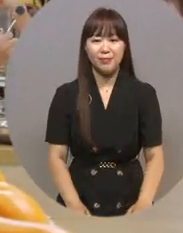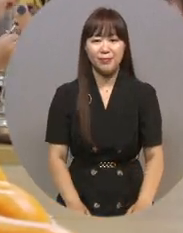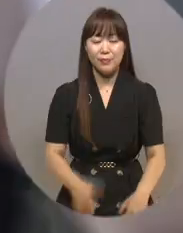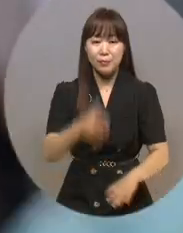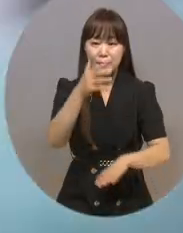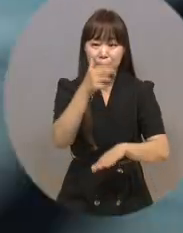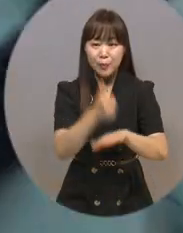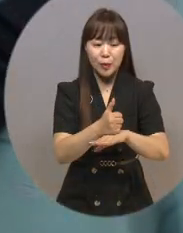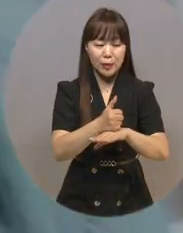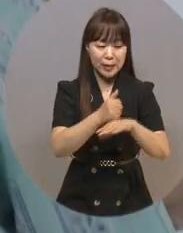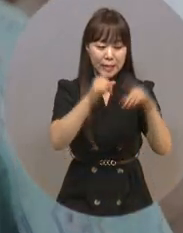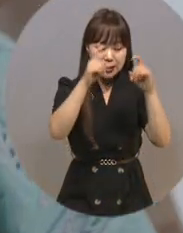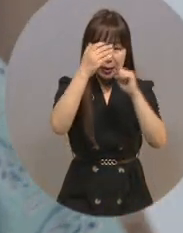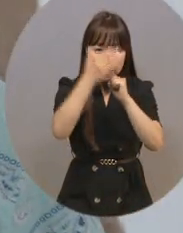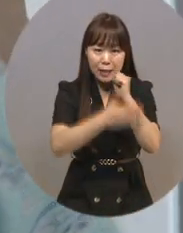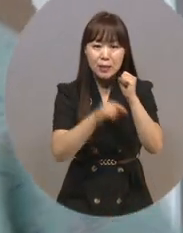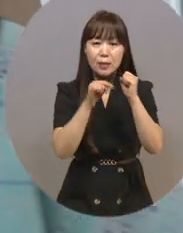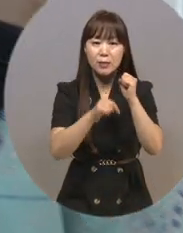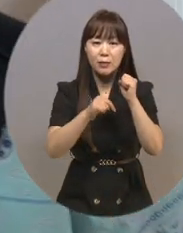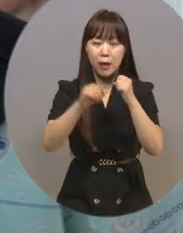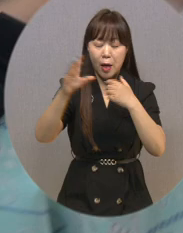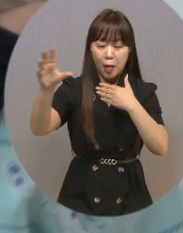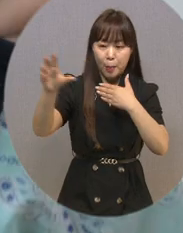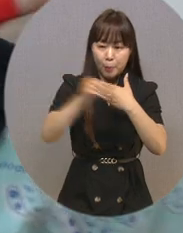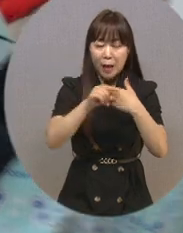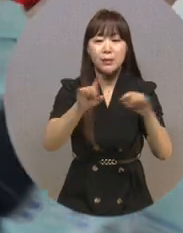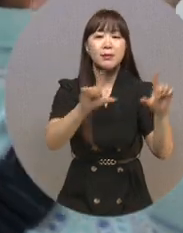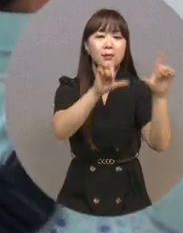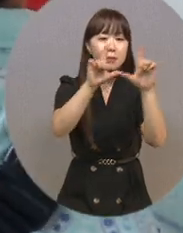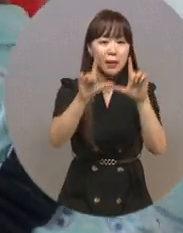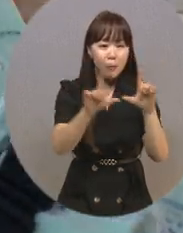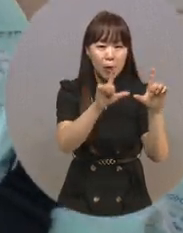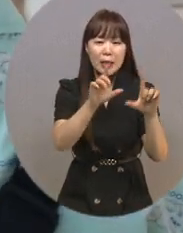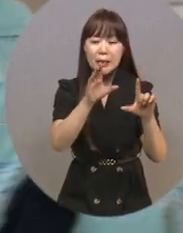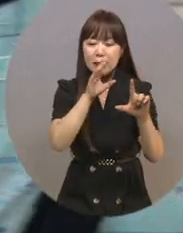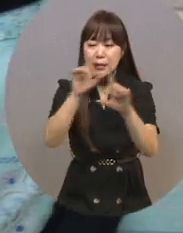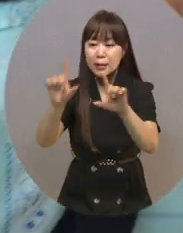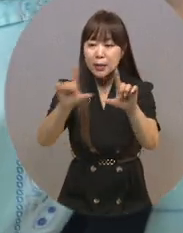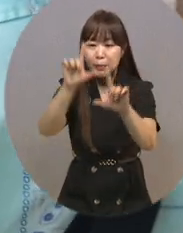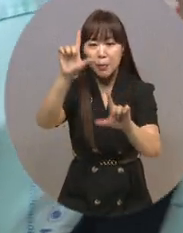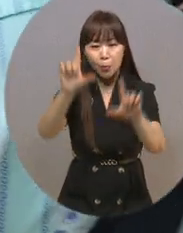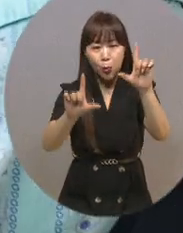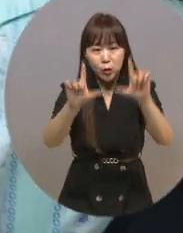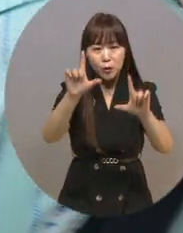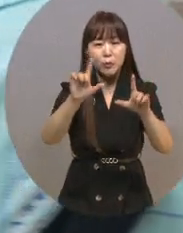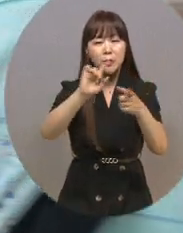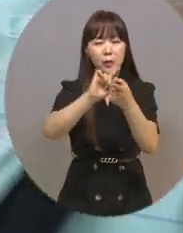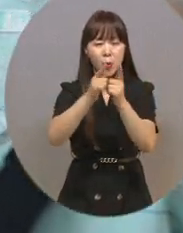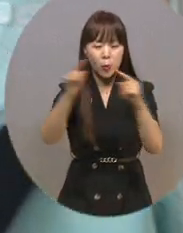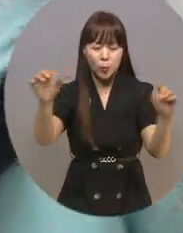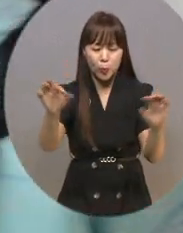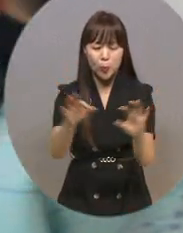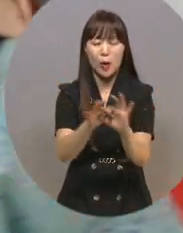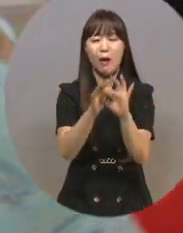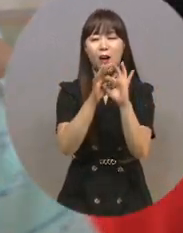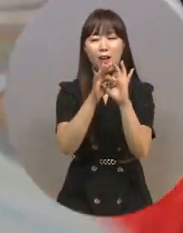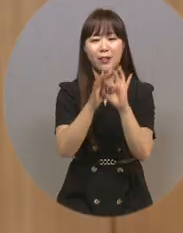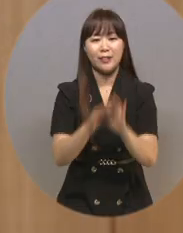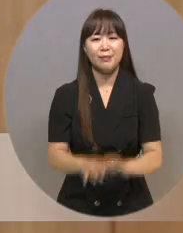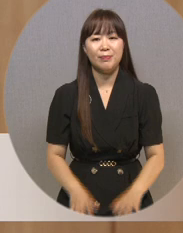결국 사진에 순간적으로 투영된 삶과 실제의 삶은 서로 긴밀히 맞닿아